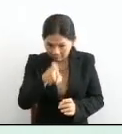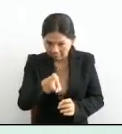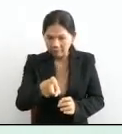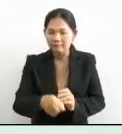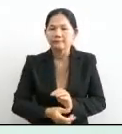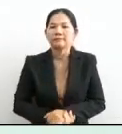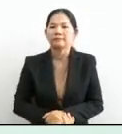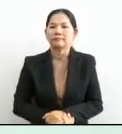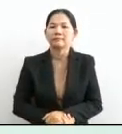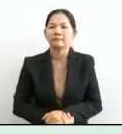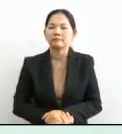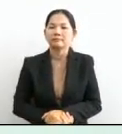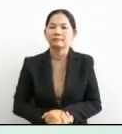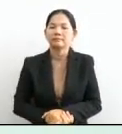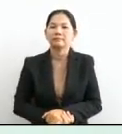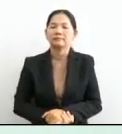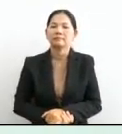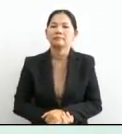con